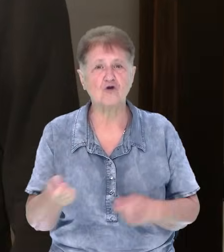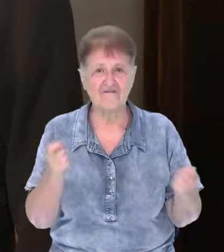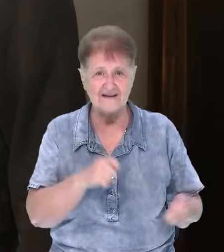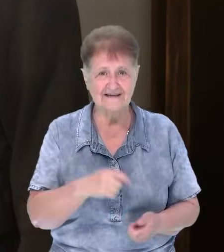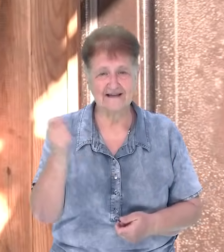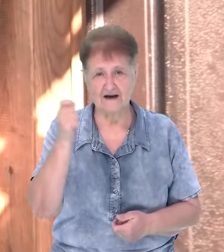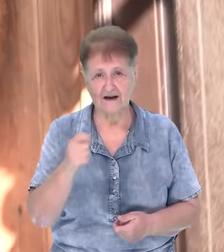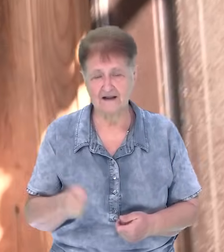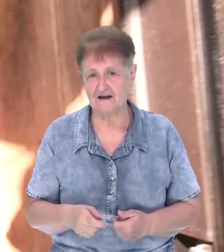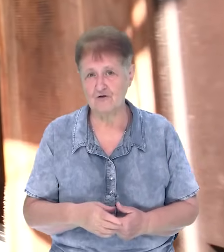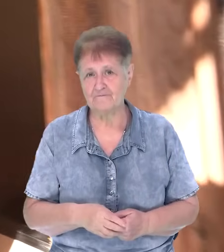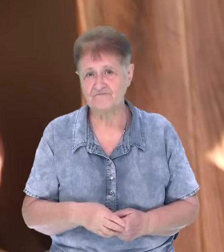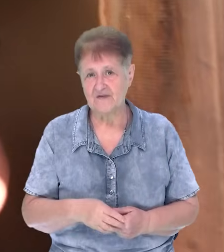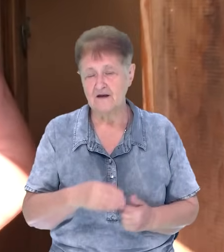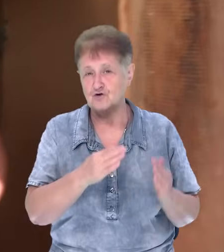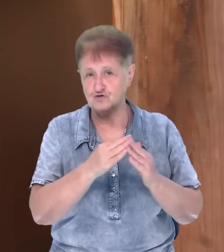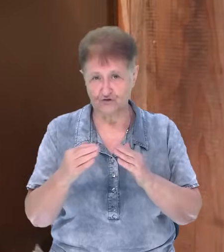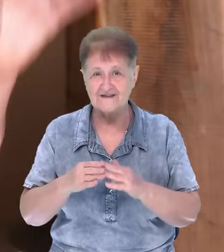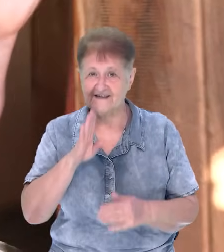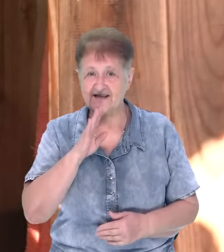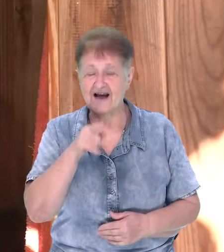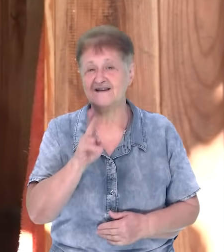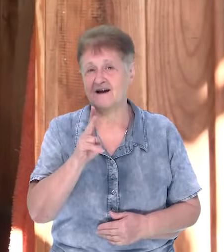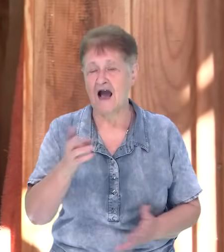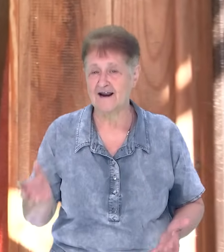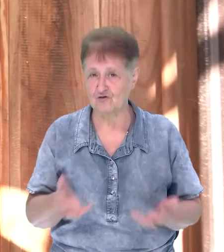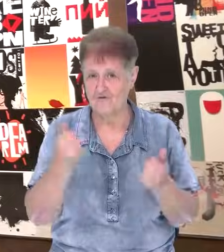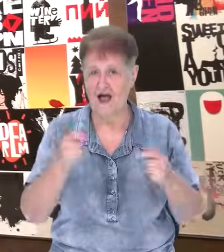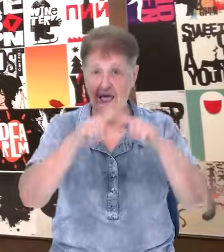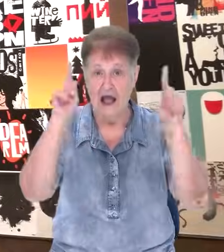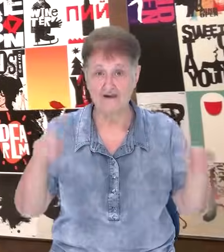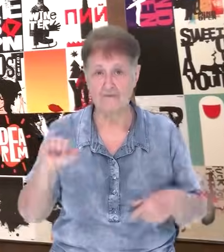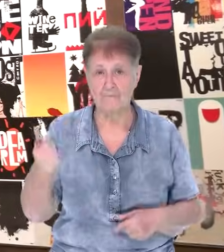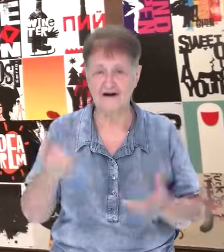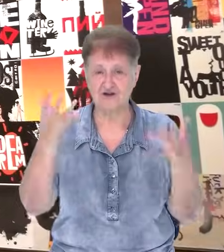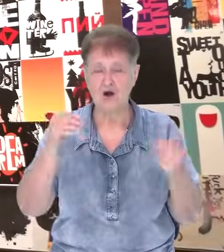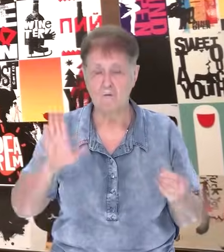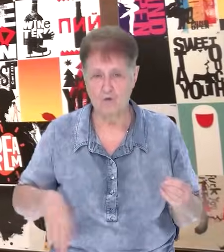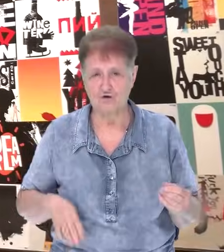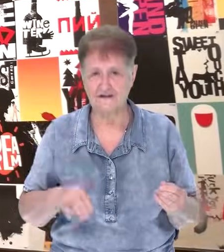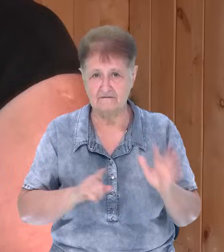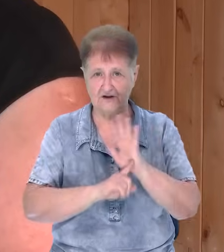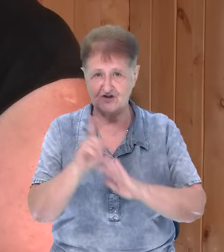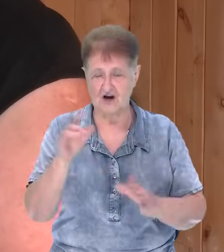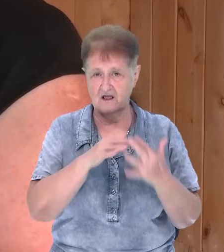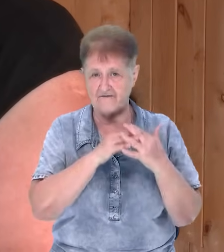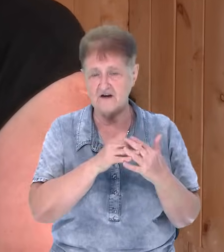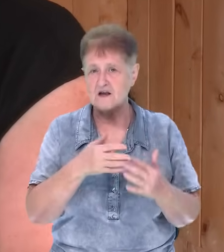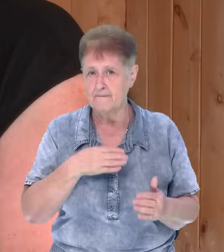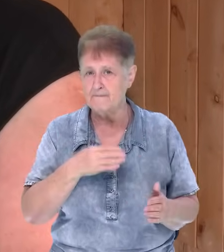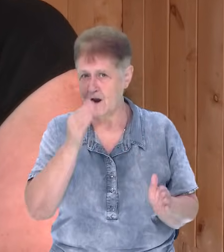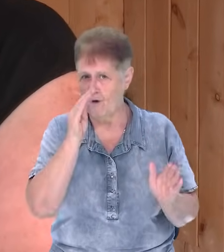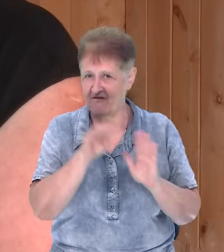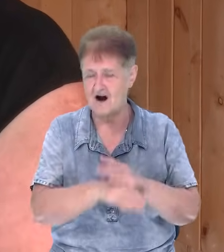винесли? Картини. Віта Лойченко – та сама сусідка, яка рятувала картину у перші дні повномасштабного вторгнення. Ну, як ми